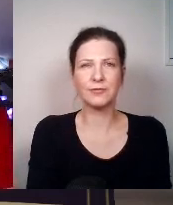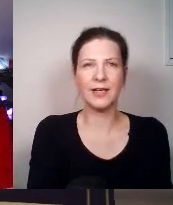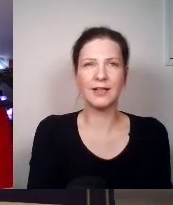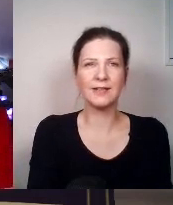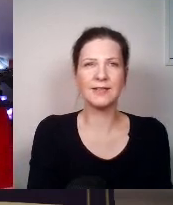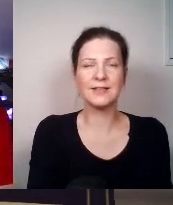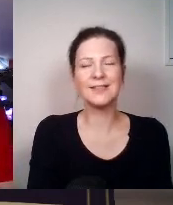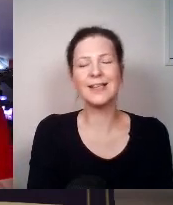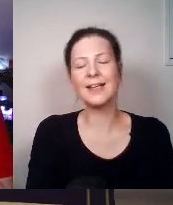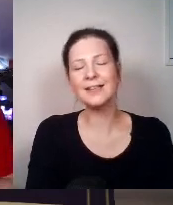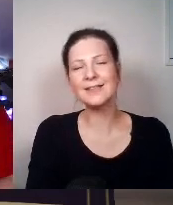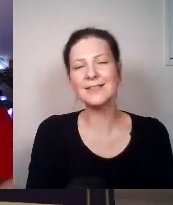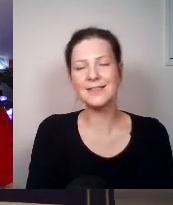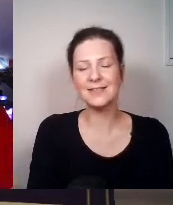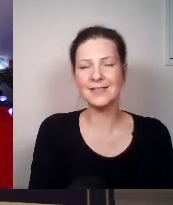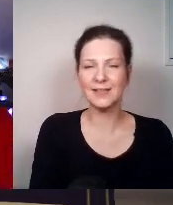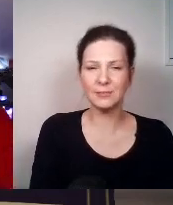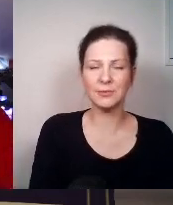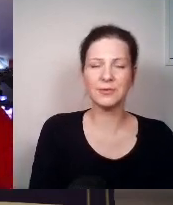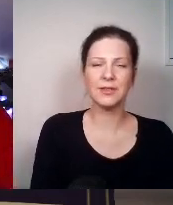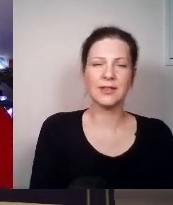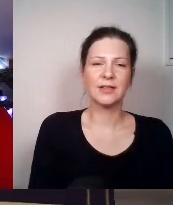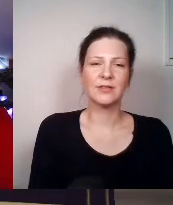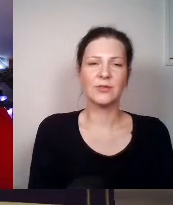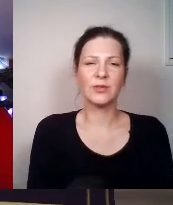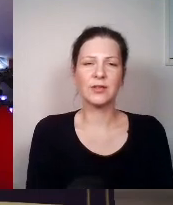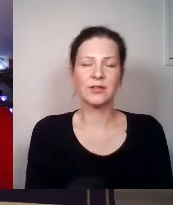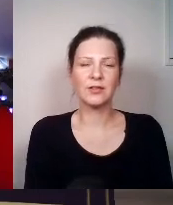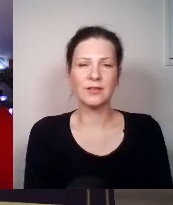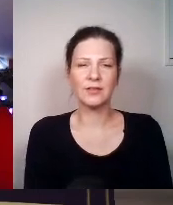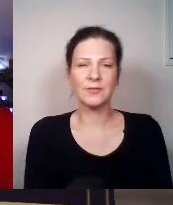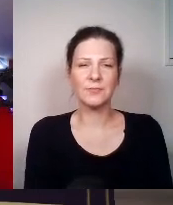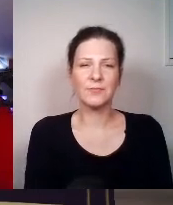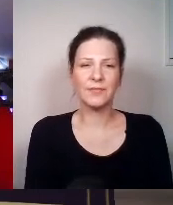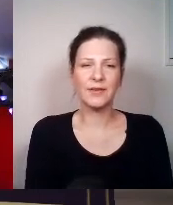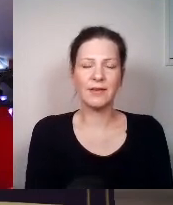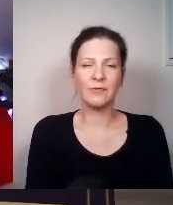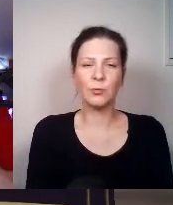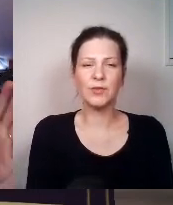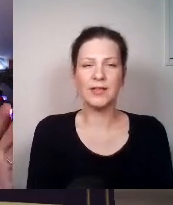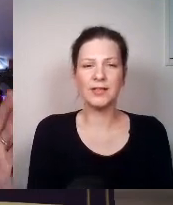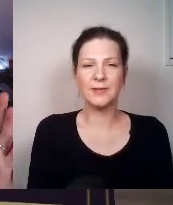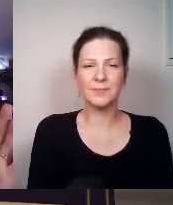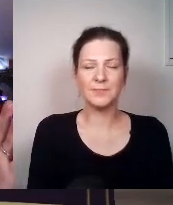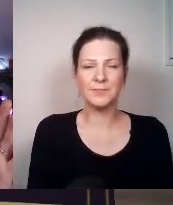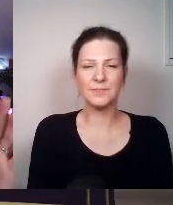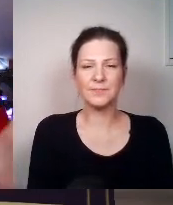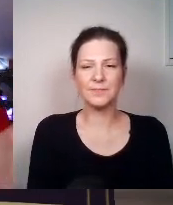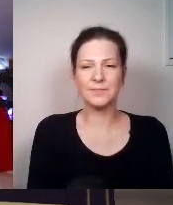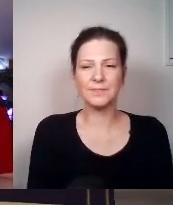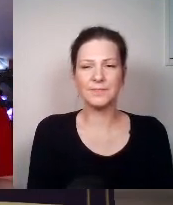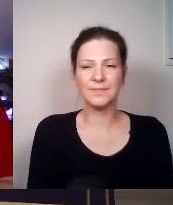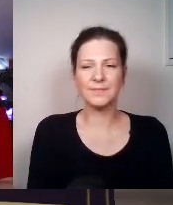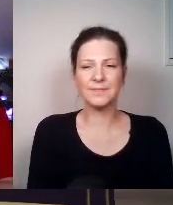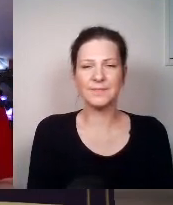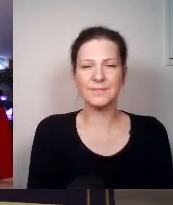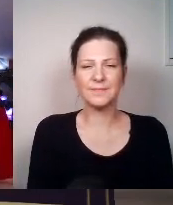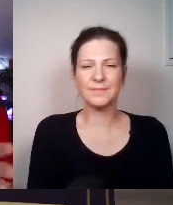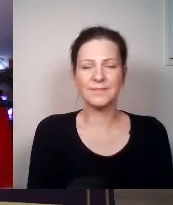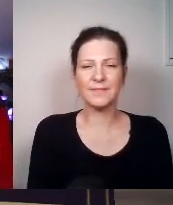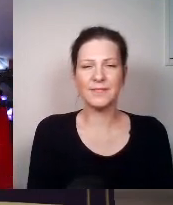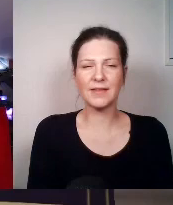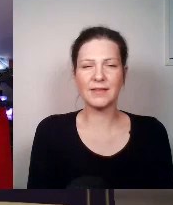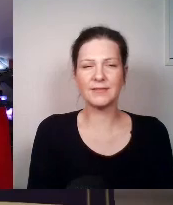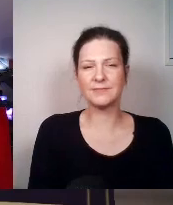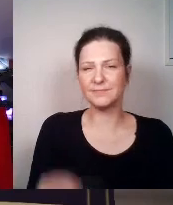betrachten wollen, weil eigentlich, ja. Eigentlich ist es nicht dasselbe, sondern... Es sind drei Aspekte ein und derselben Sache. Es